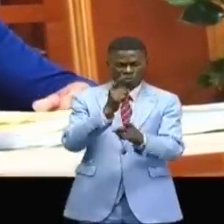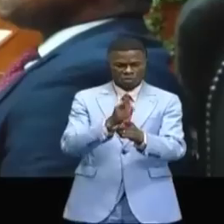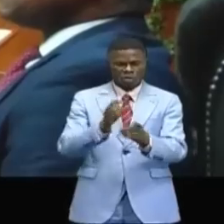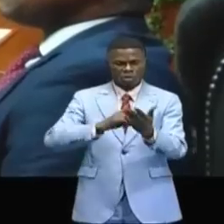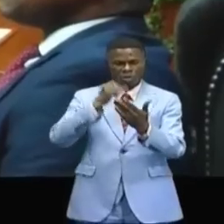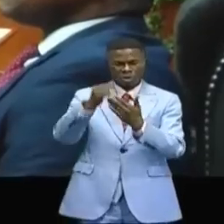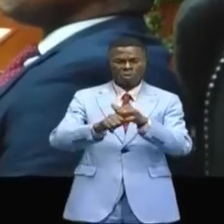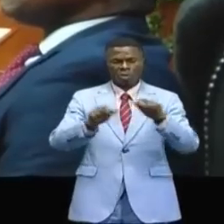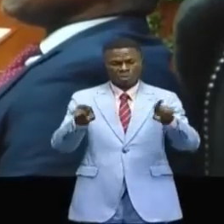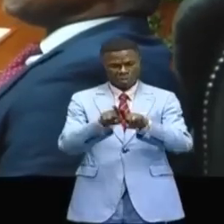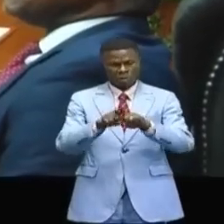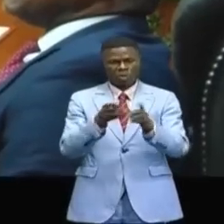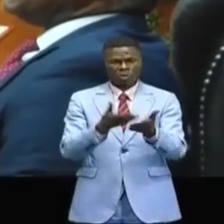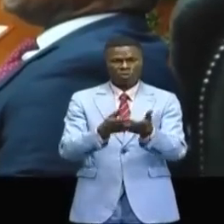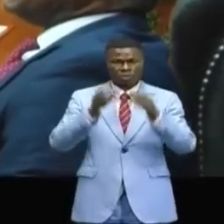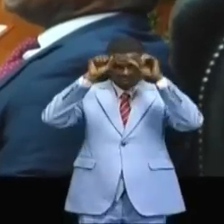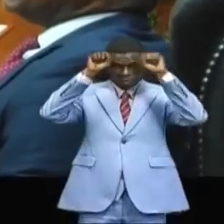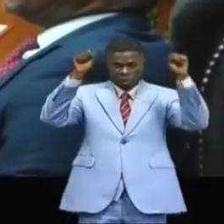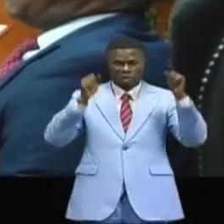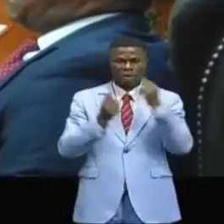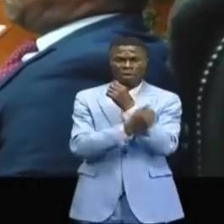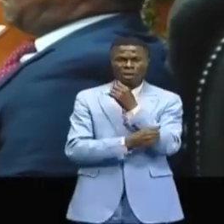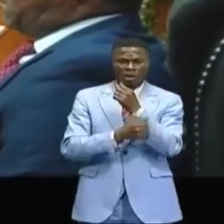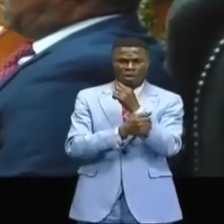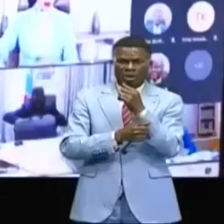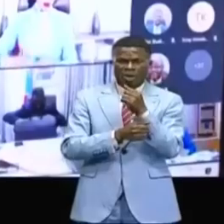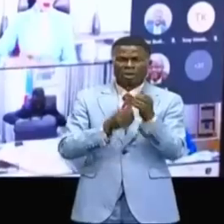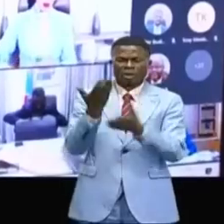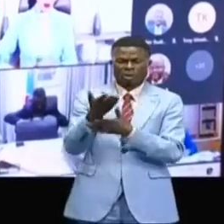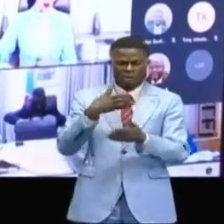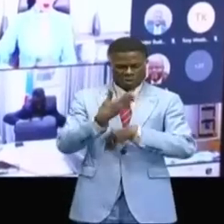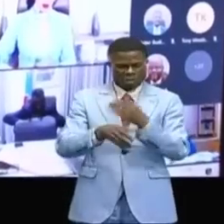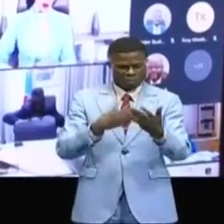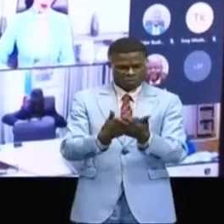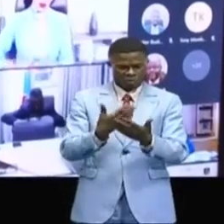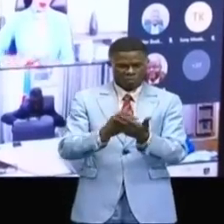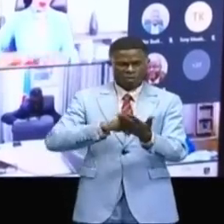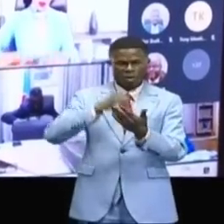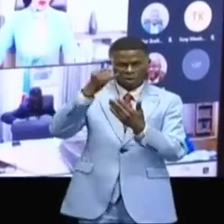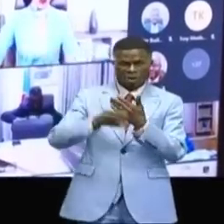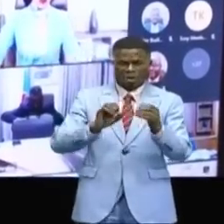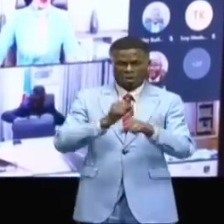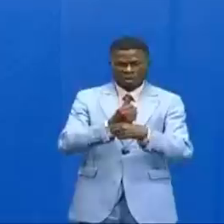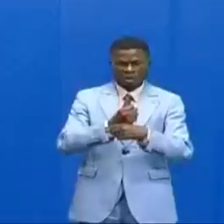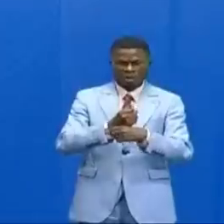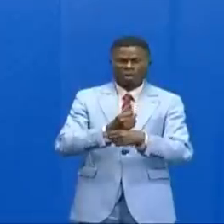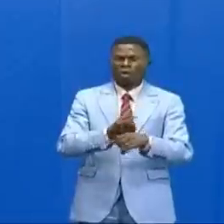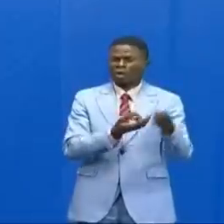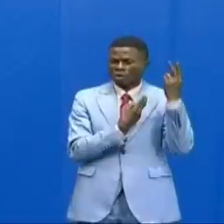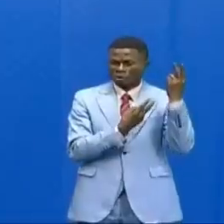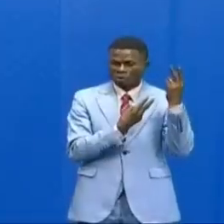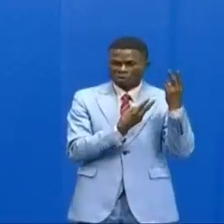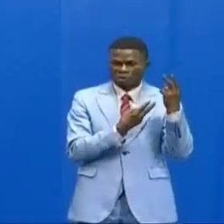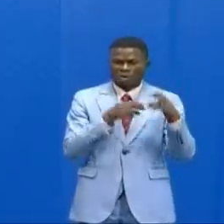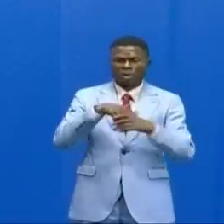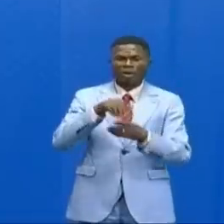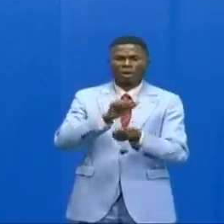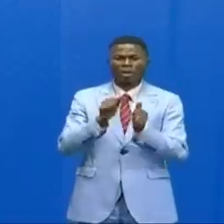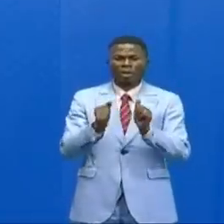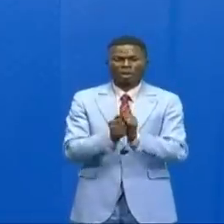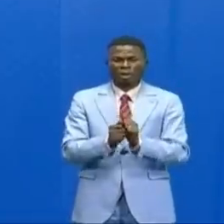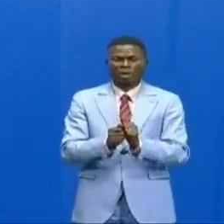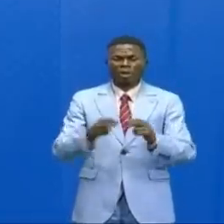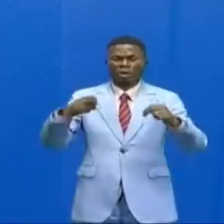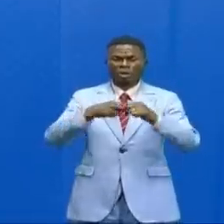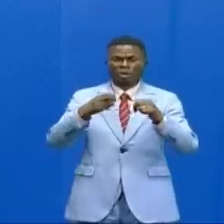projets similaires, le président de la République a appelé à l'accélération du projet de création d'une chaîne des valeurs dans les secteurs de batteries